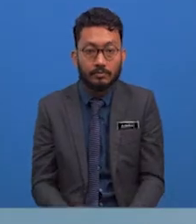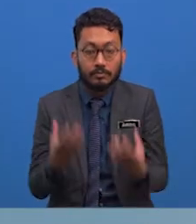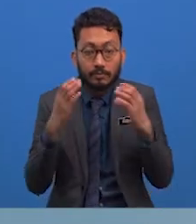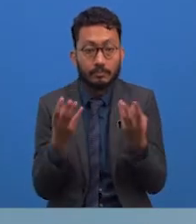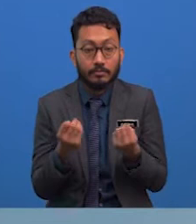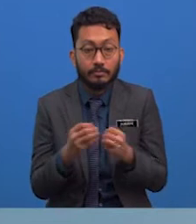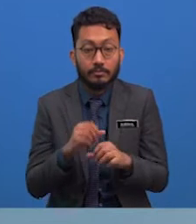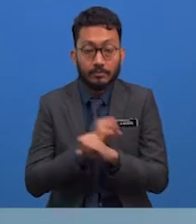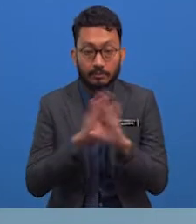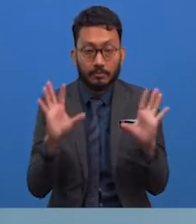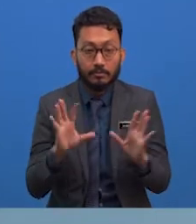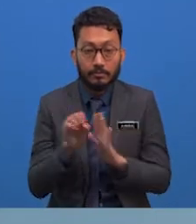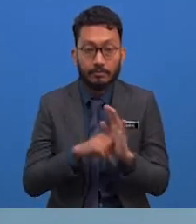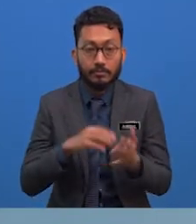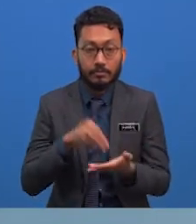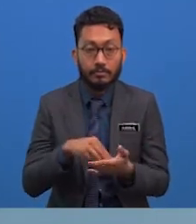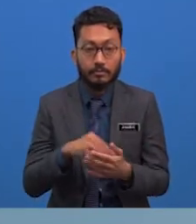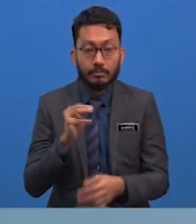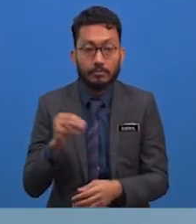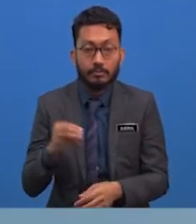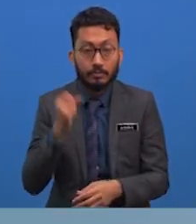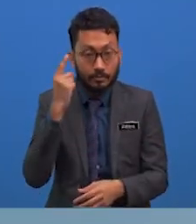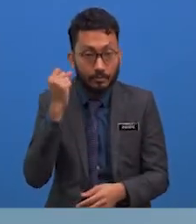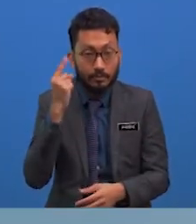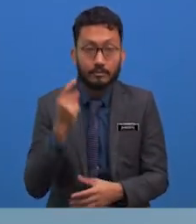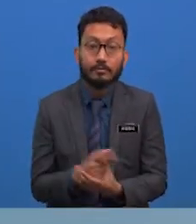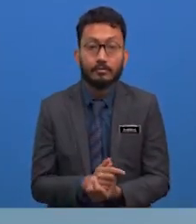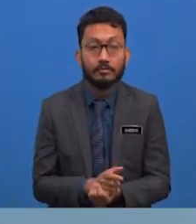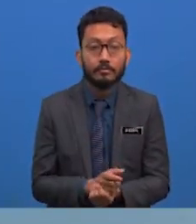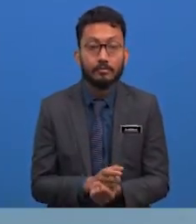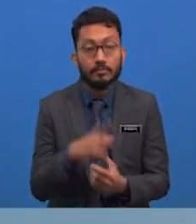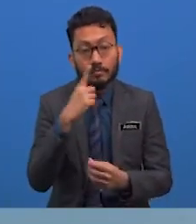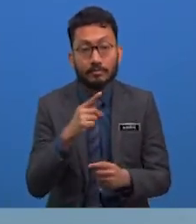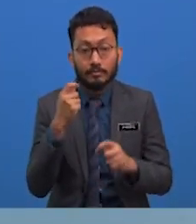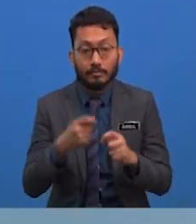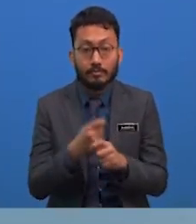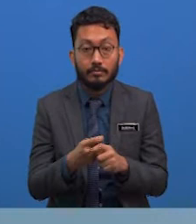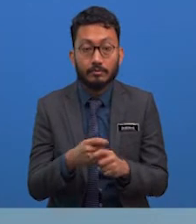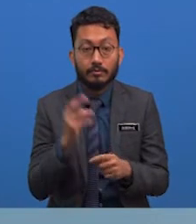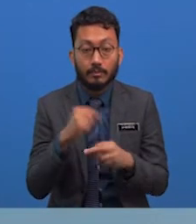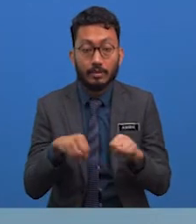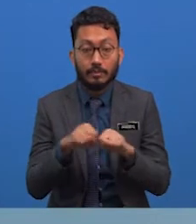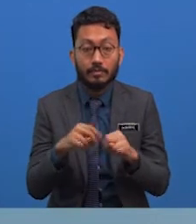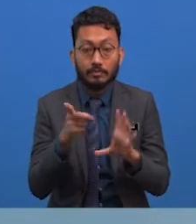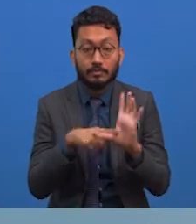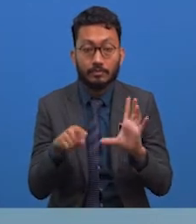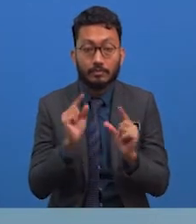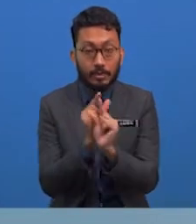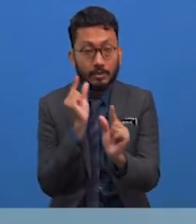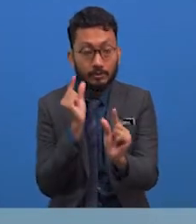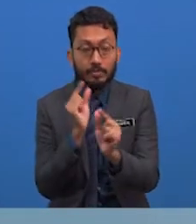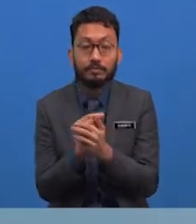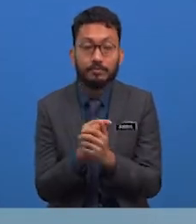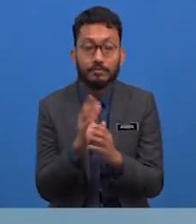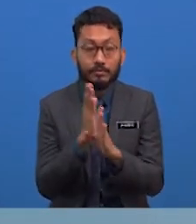Cikgu harap dengan penerangan sebelum ini, murid-murid memahami kaedah menentukan nilai sudut berkaitan garis